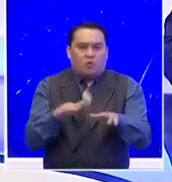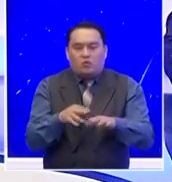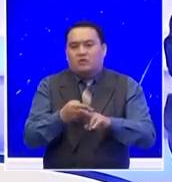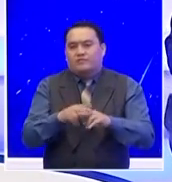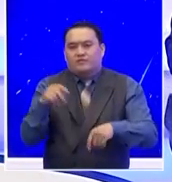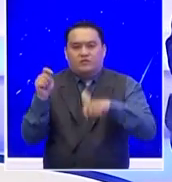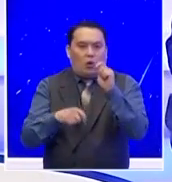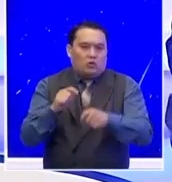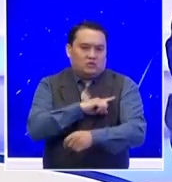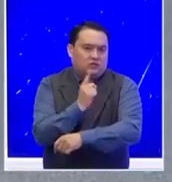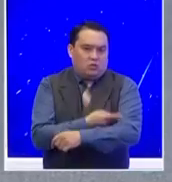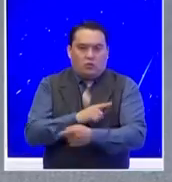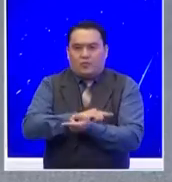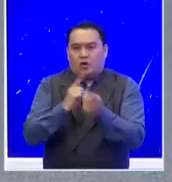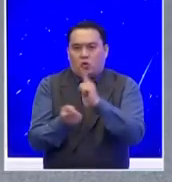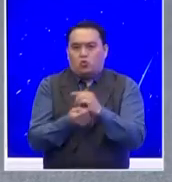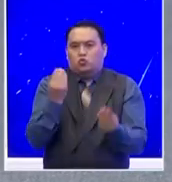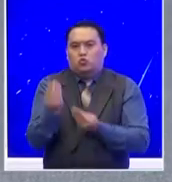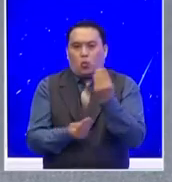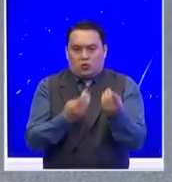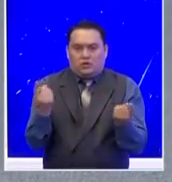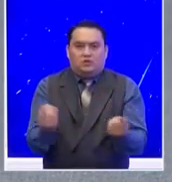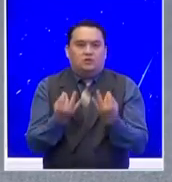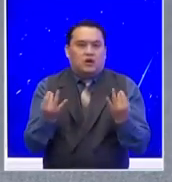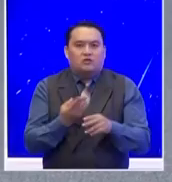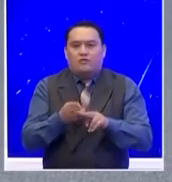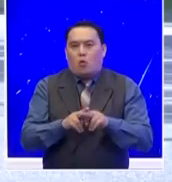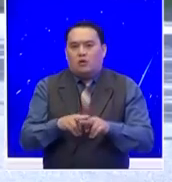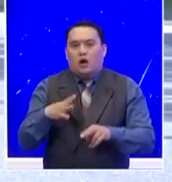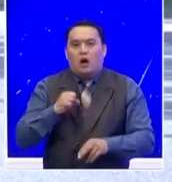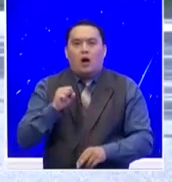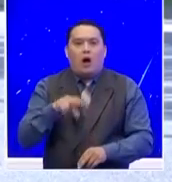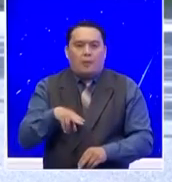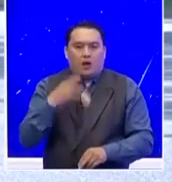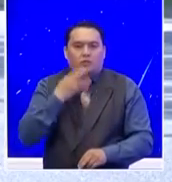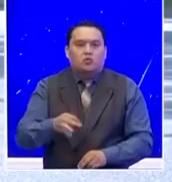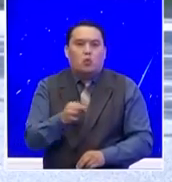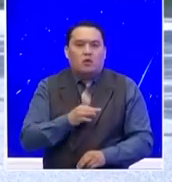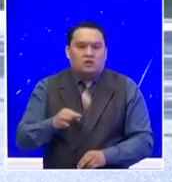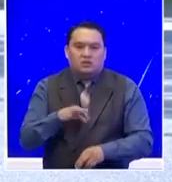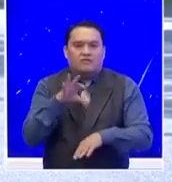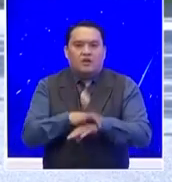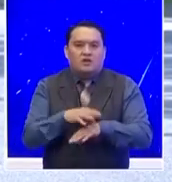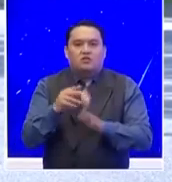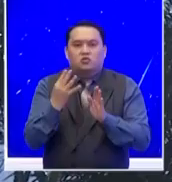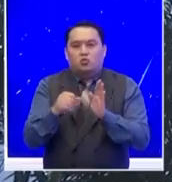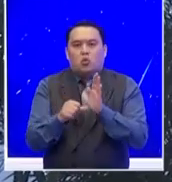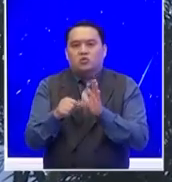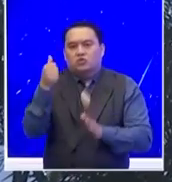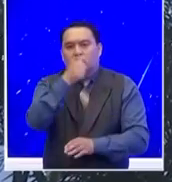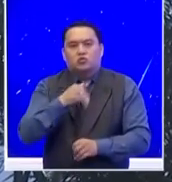термометрах. Кажется, что природа шутит аномалиями. Абсолютный максимум апреля на территории Алматинского региона был зафиксирован